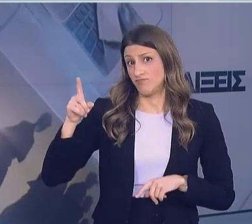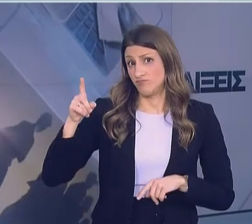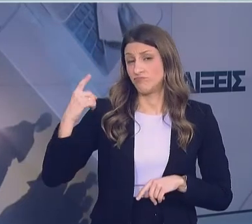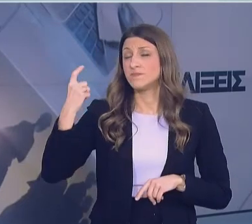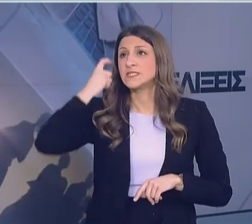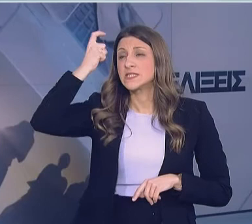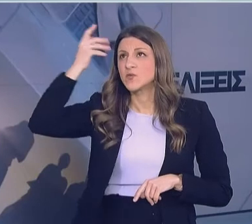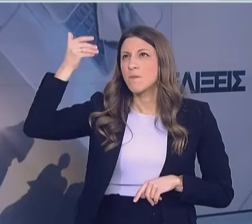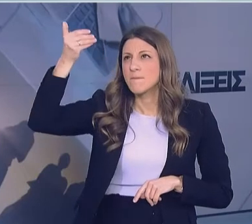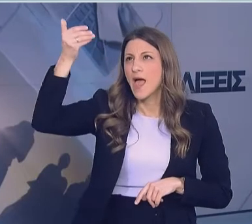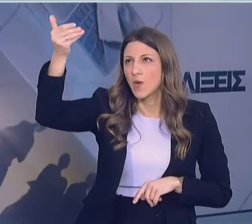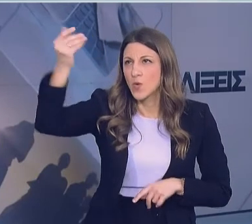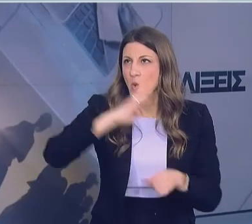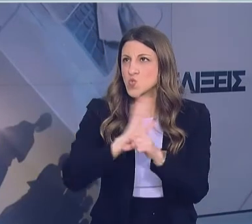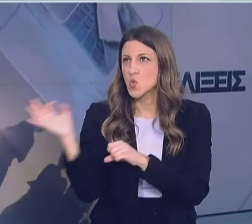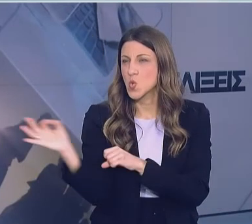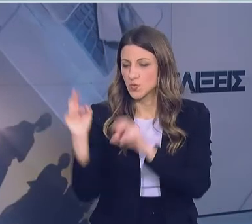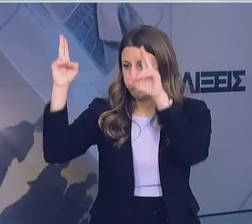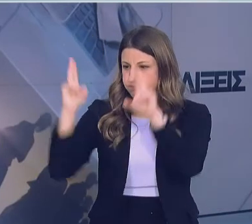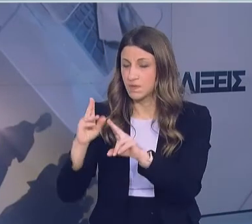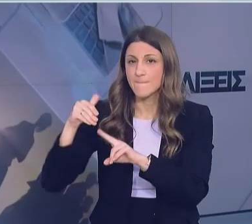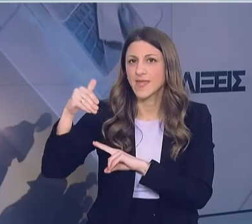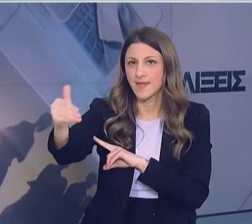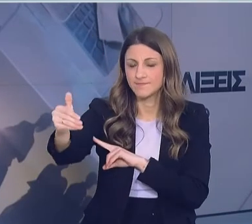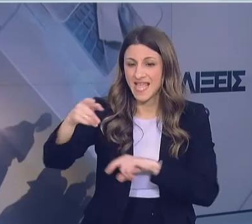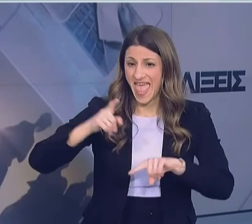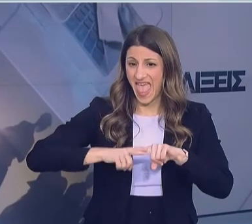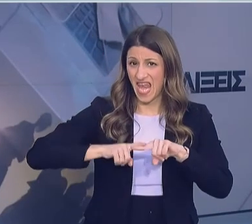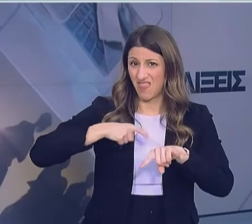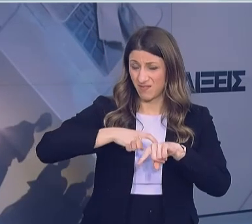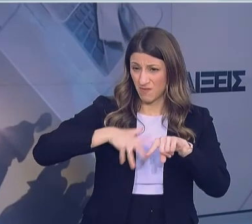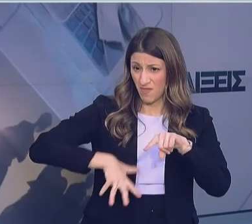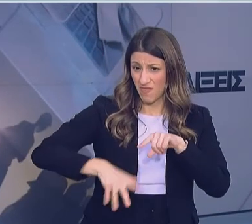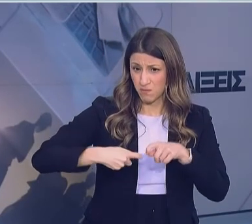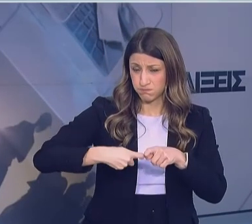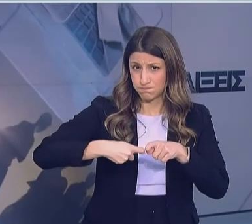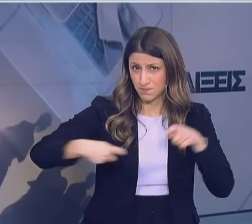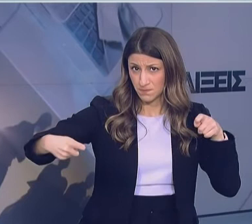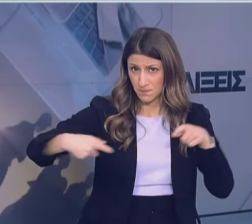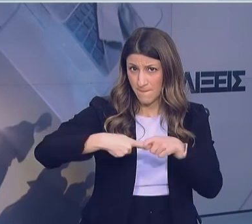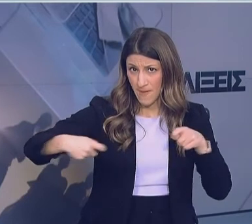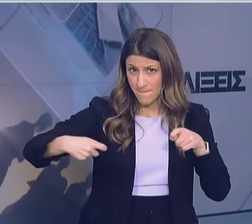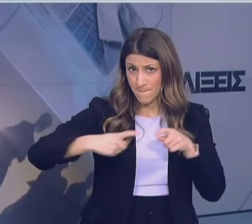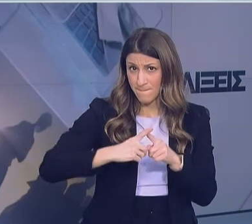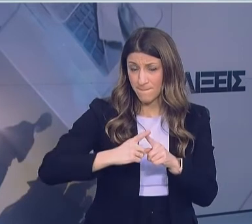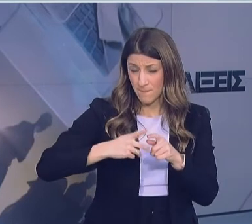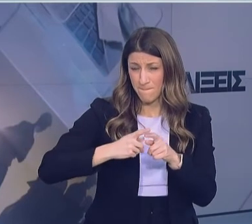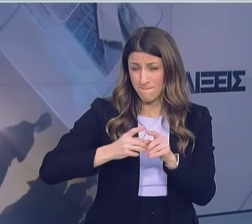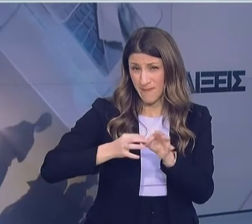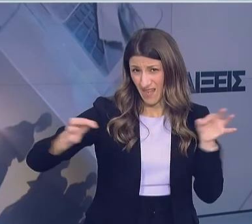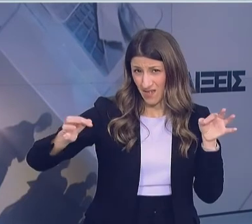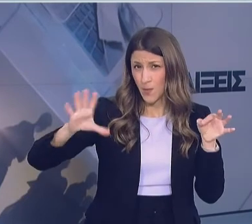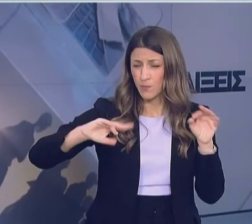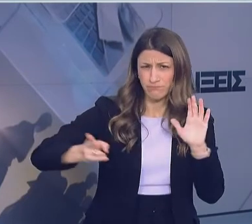σχεδιάζουν την επόμενη μέρα της κρίσης με τον κορονοϊό. Στην Ελλάδα μαθαίνουμε πως επίκειται επέκταση των μέτρων περιορισμού της κυκλοφορίας.